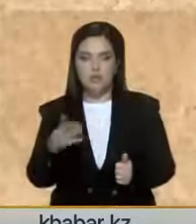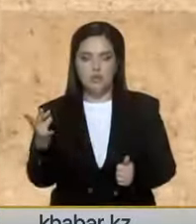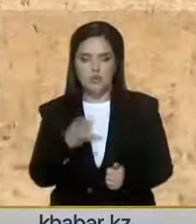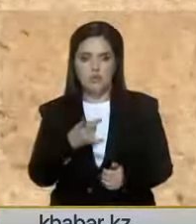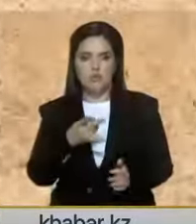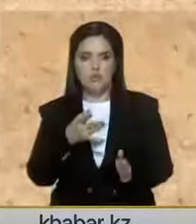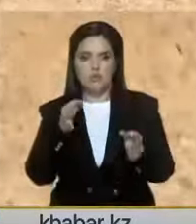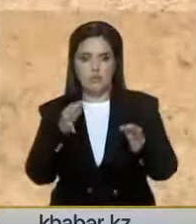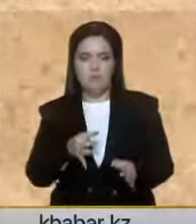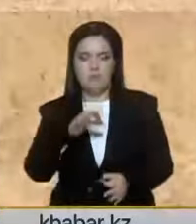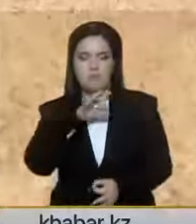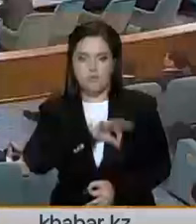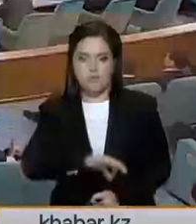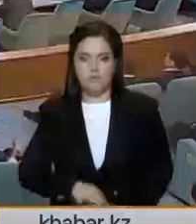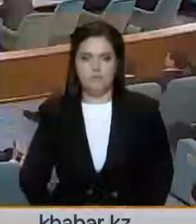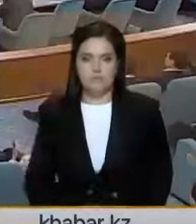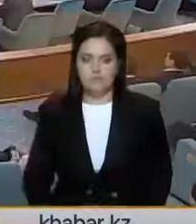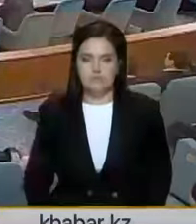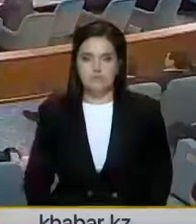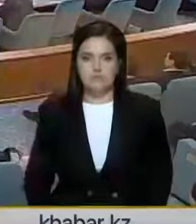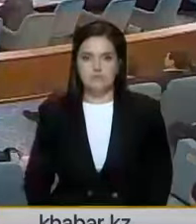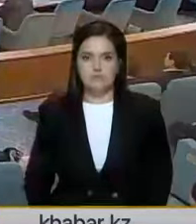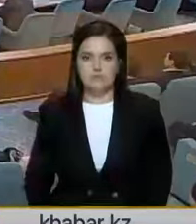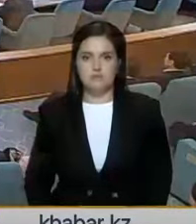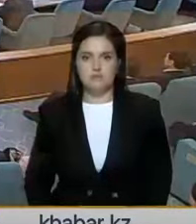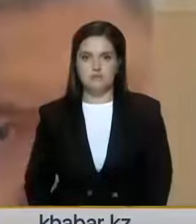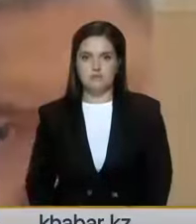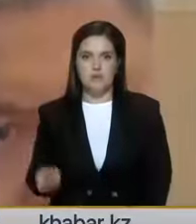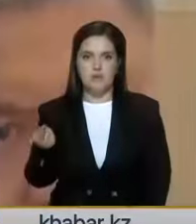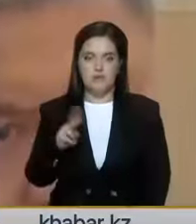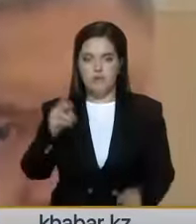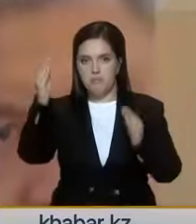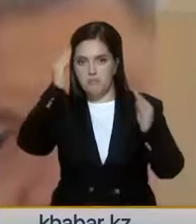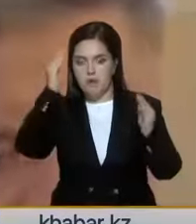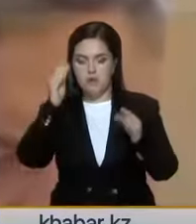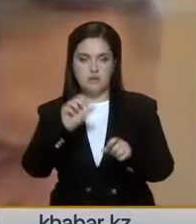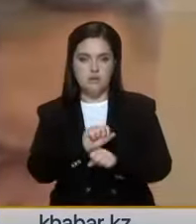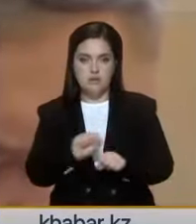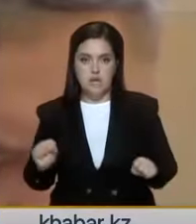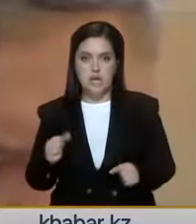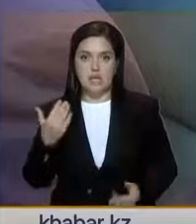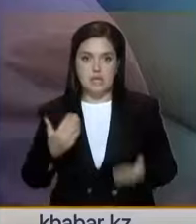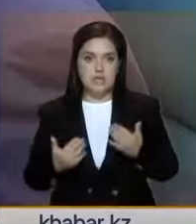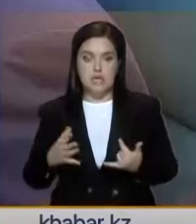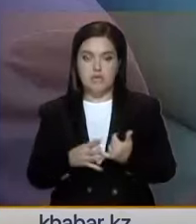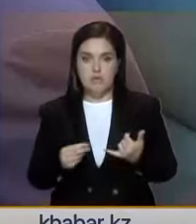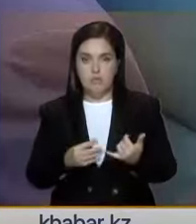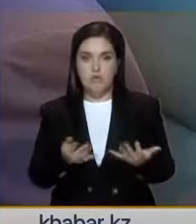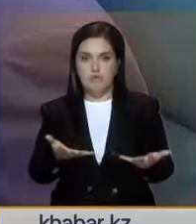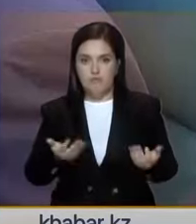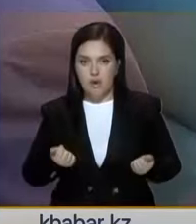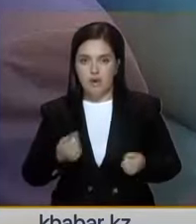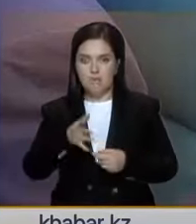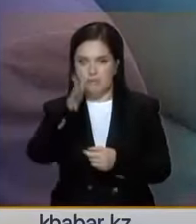умом и приносить пользу. Тут двусмысленности быть не должно. Если землю взяли с нарушением закона и